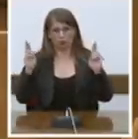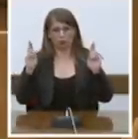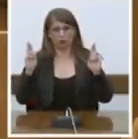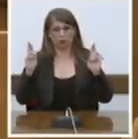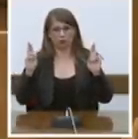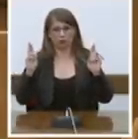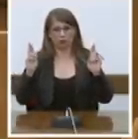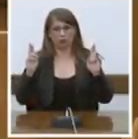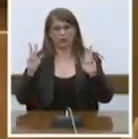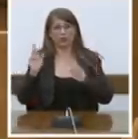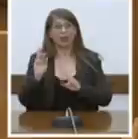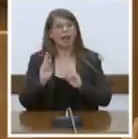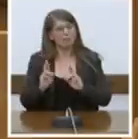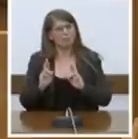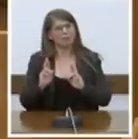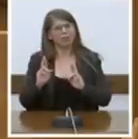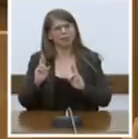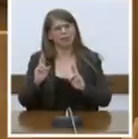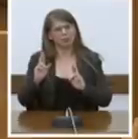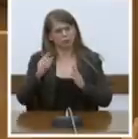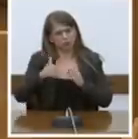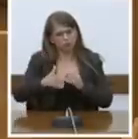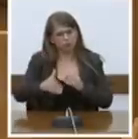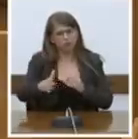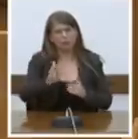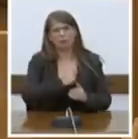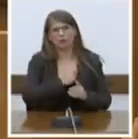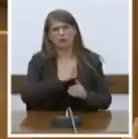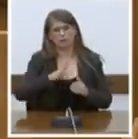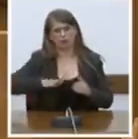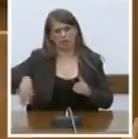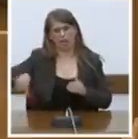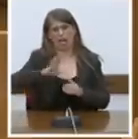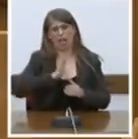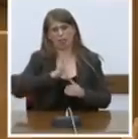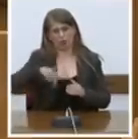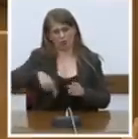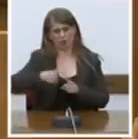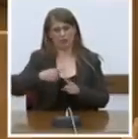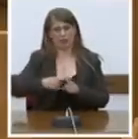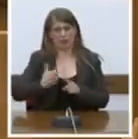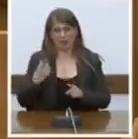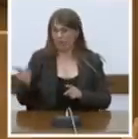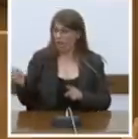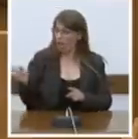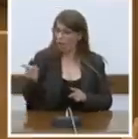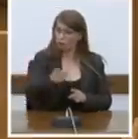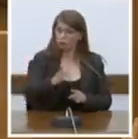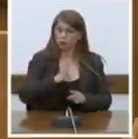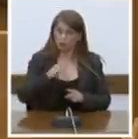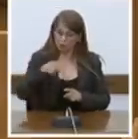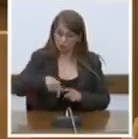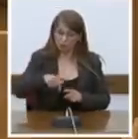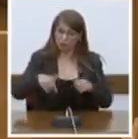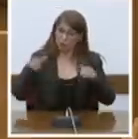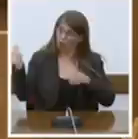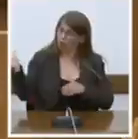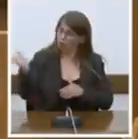τις ελπίδες των ανθρώπων αυτής της χώρας. Για αυτούς είμαστε εδώ, αυτούς